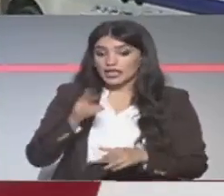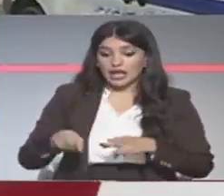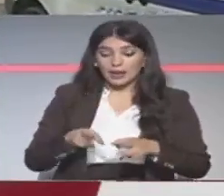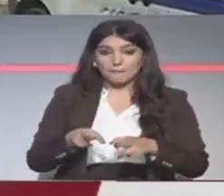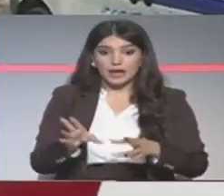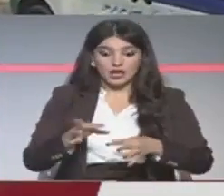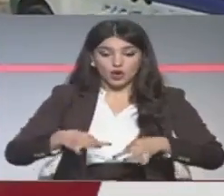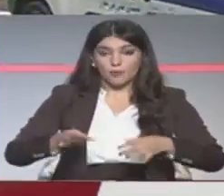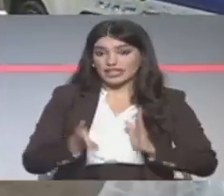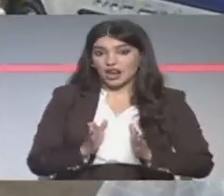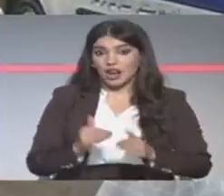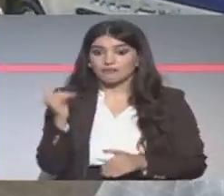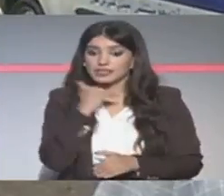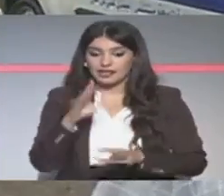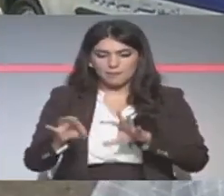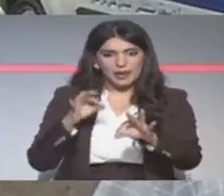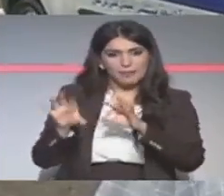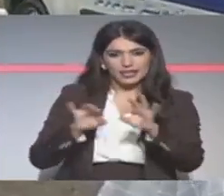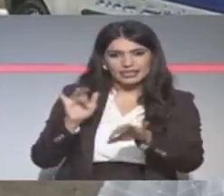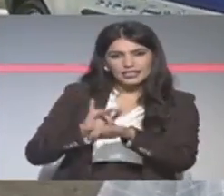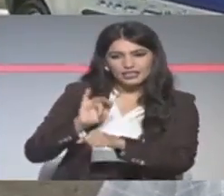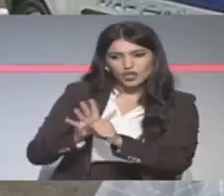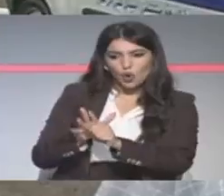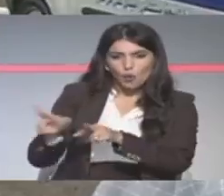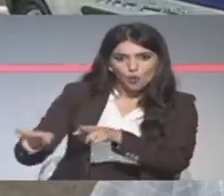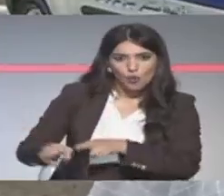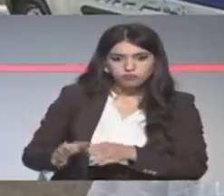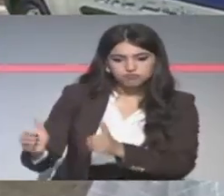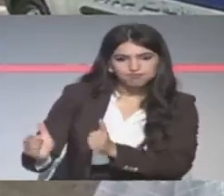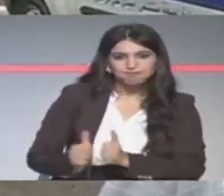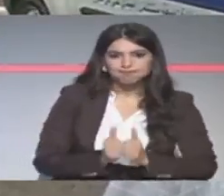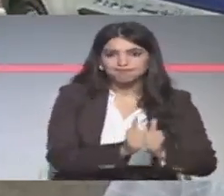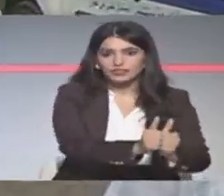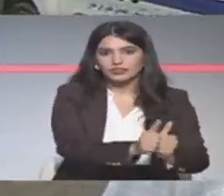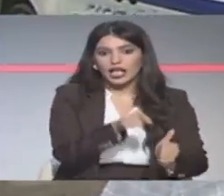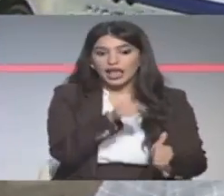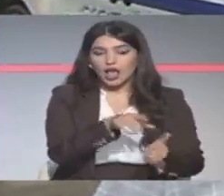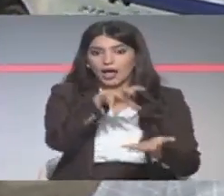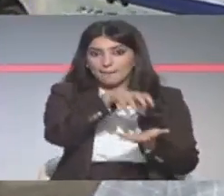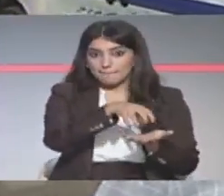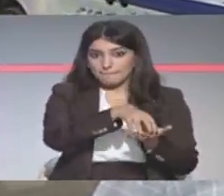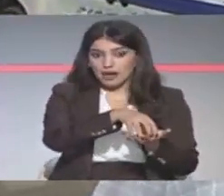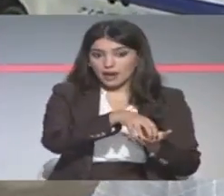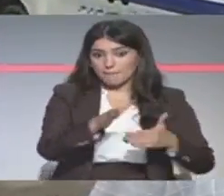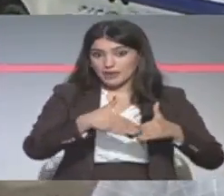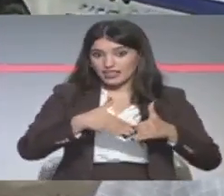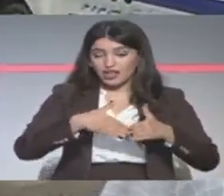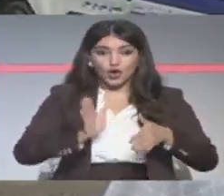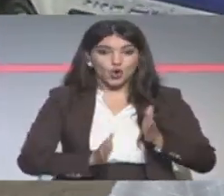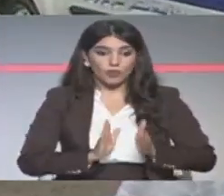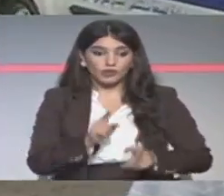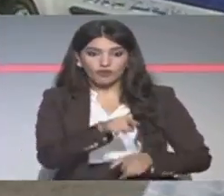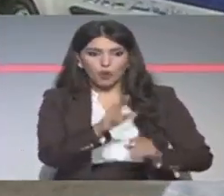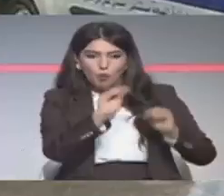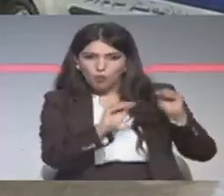الاستعجالي الفرس، يتم توجيهه للوحدة بجانب المستشفى، يتم هناك